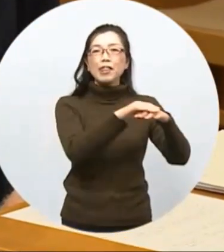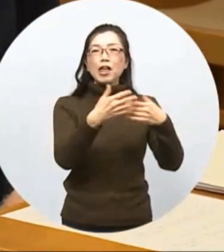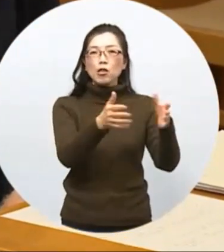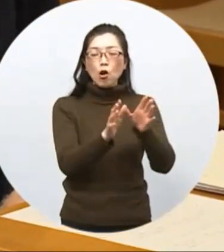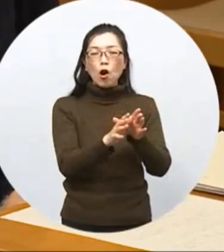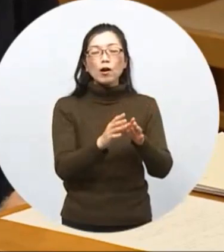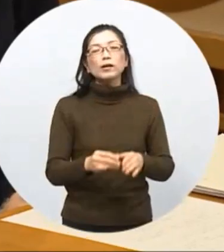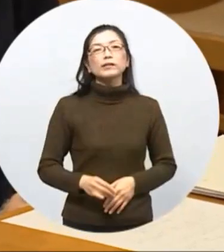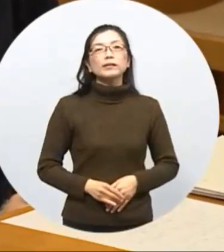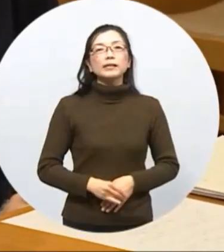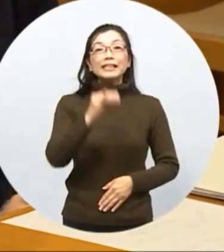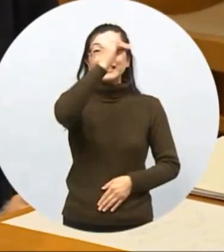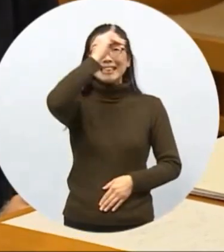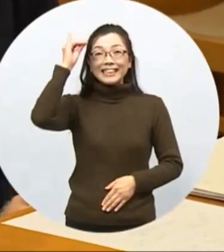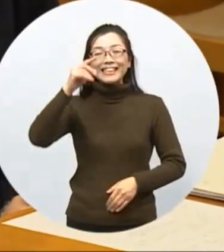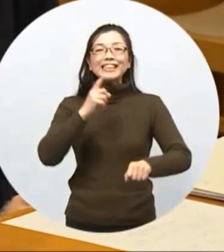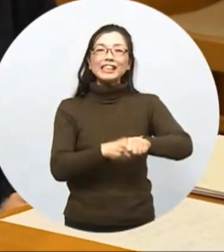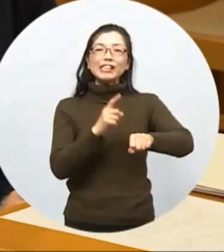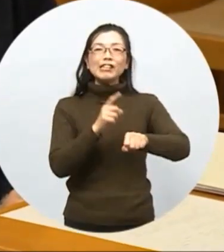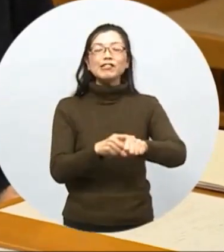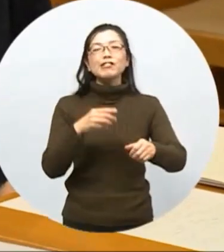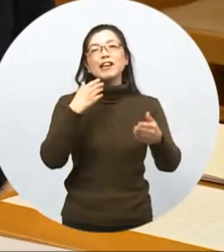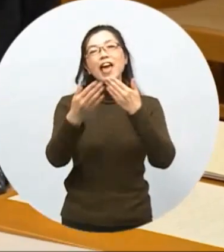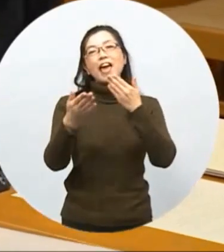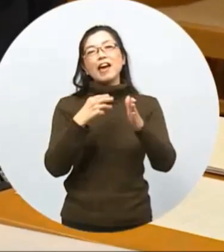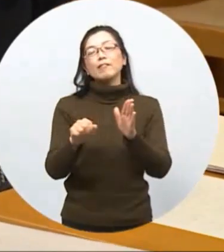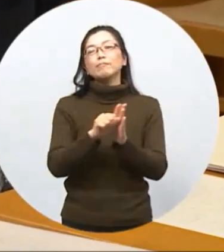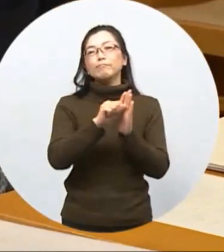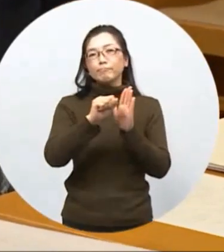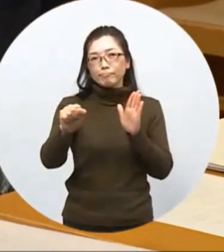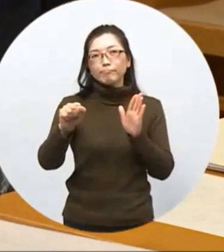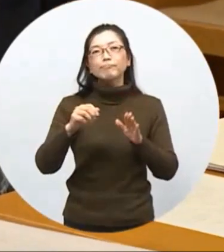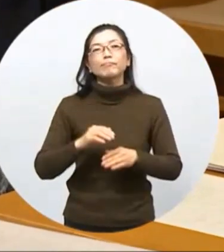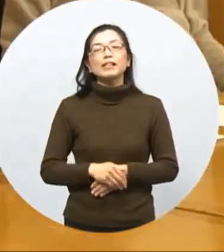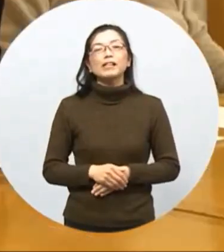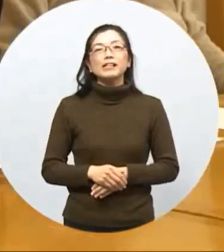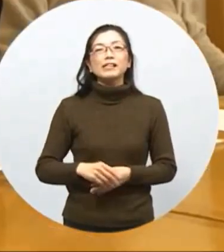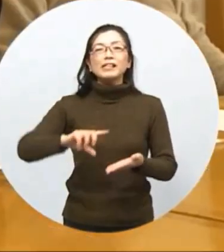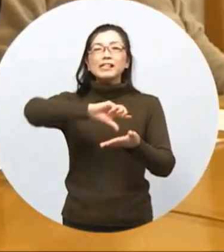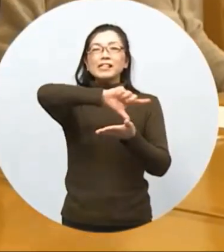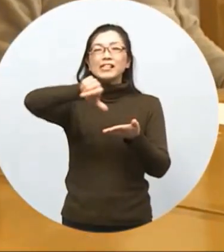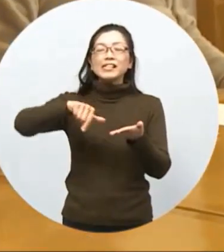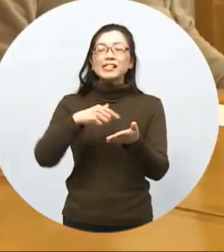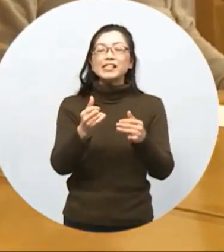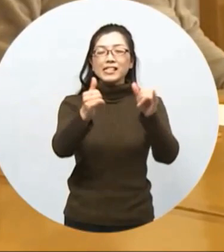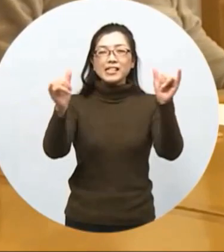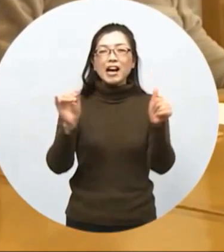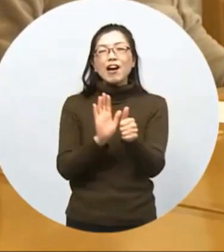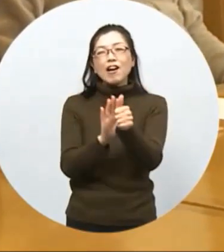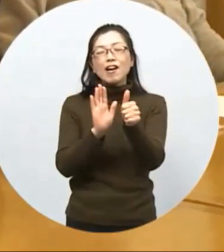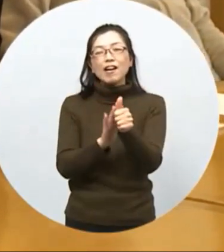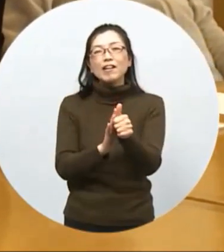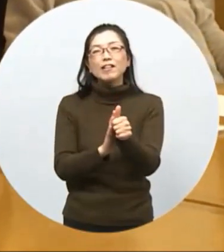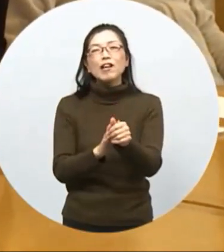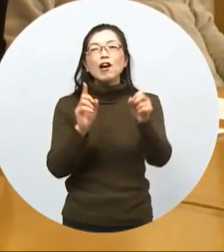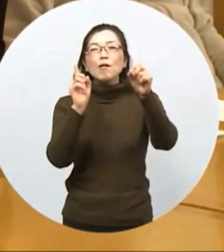術経験を生かし地域社会に貢献する目的で活動している団体です。